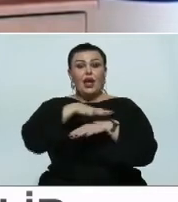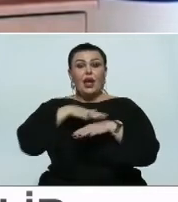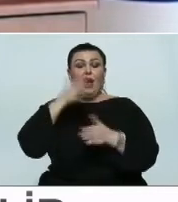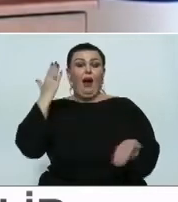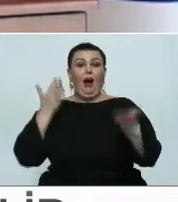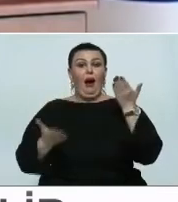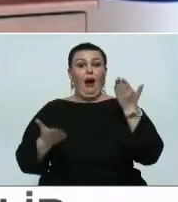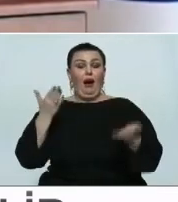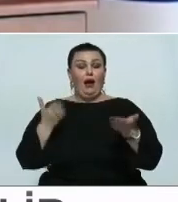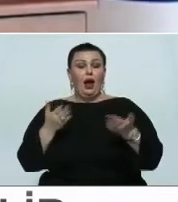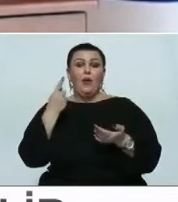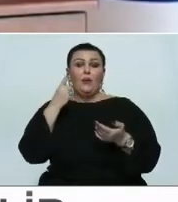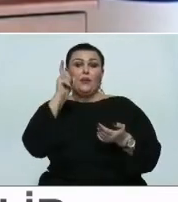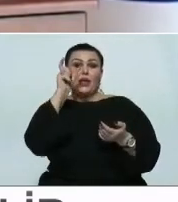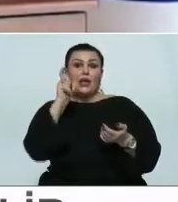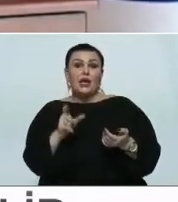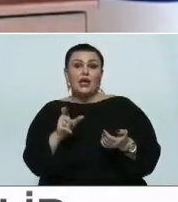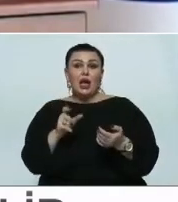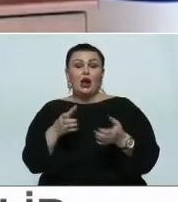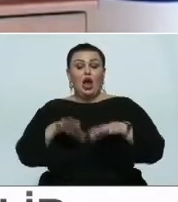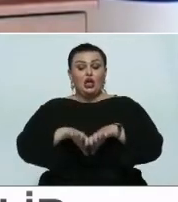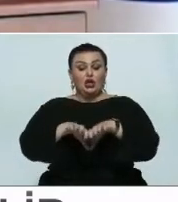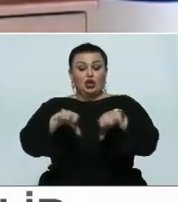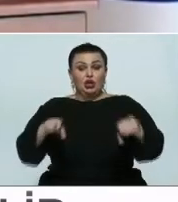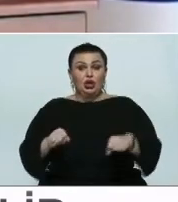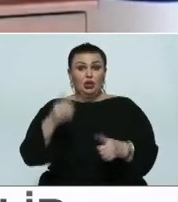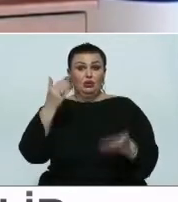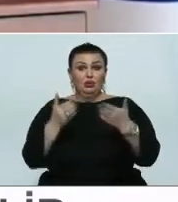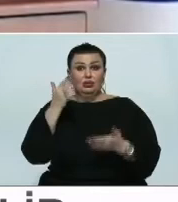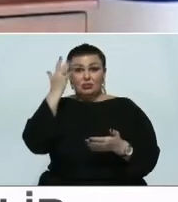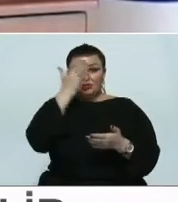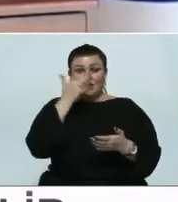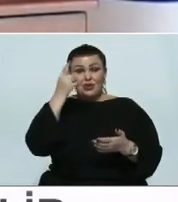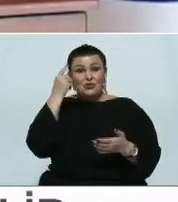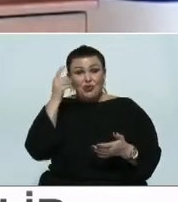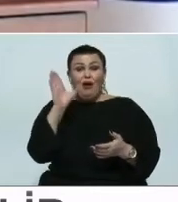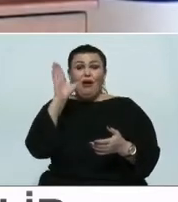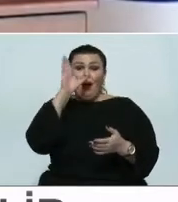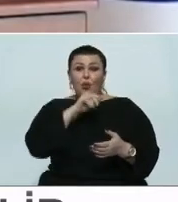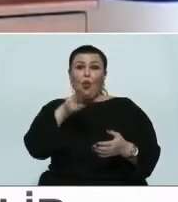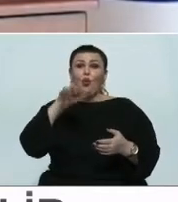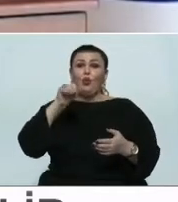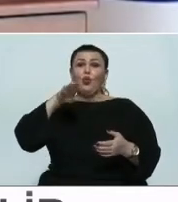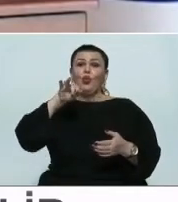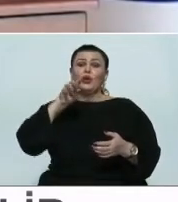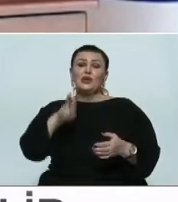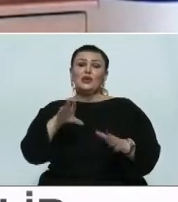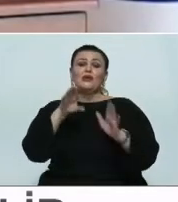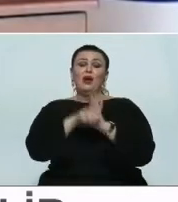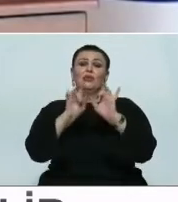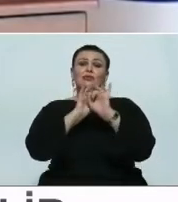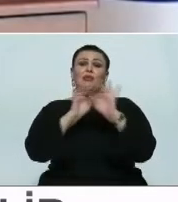eğer bir kere daha böyle bir işbirliğe girişebileceğini zannediyorsa ki işte Putin bunun bir intihar olduğunu söyledi